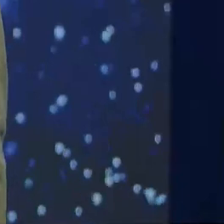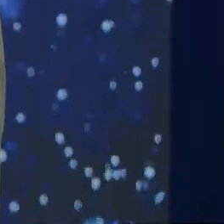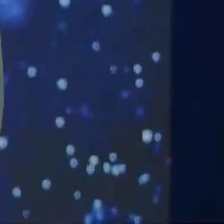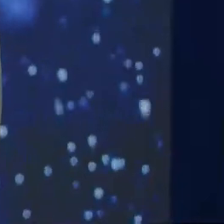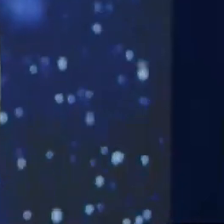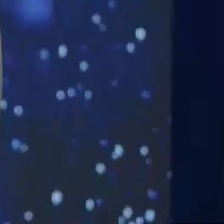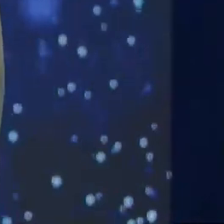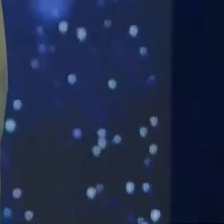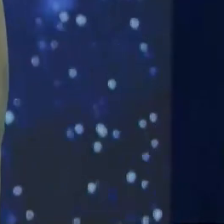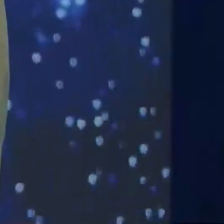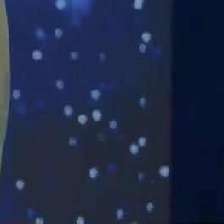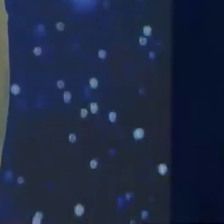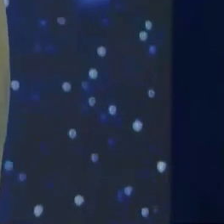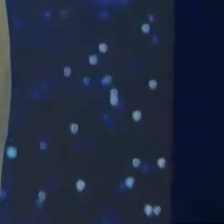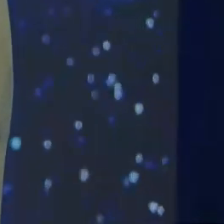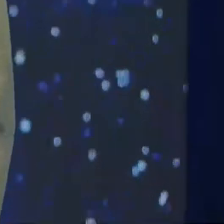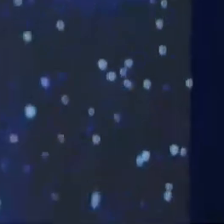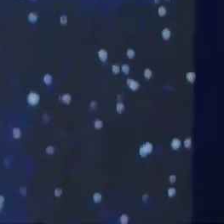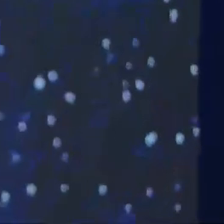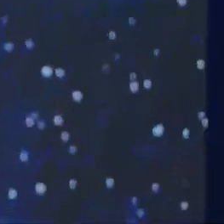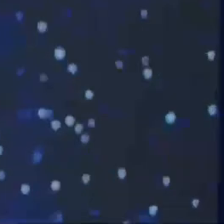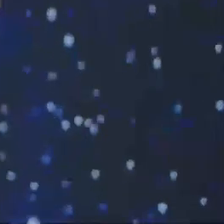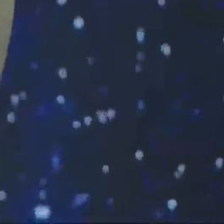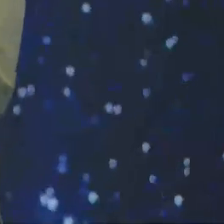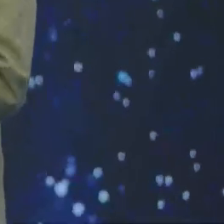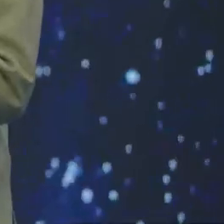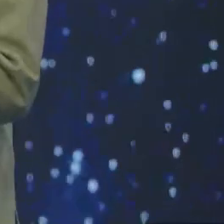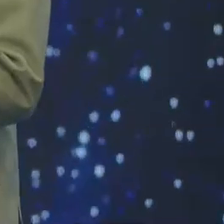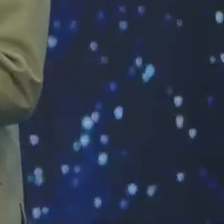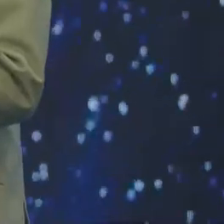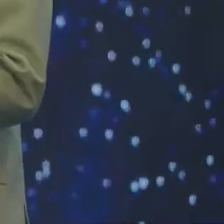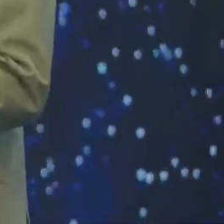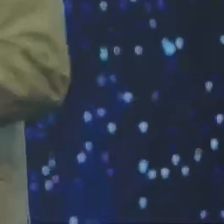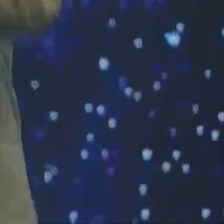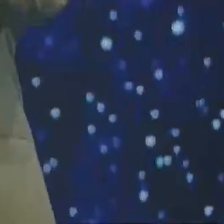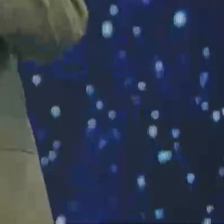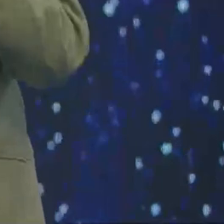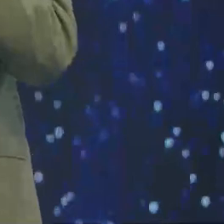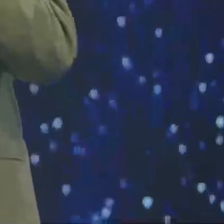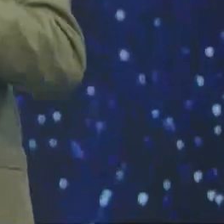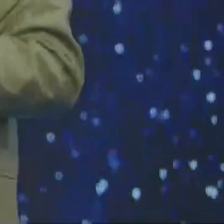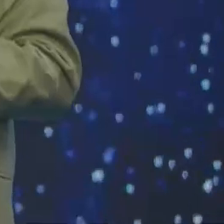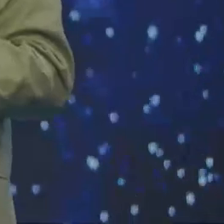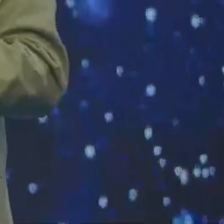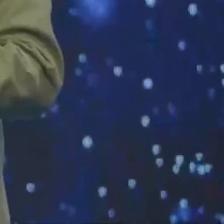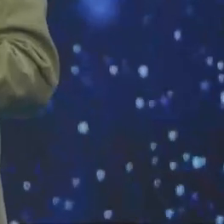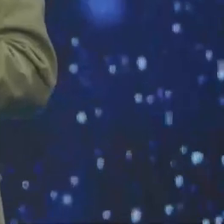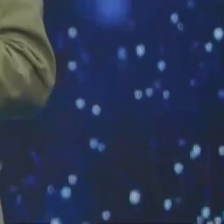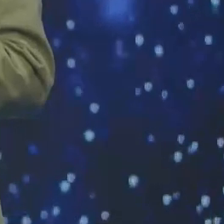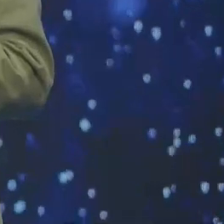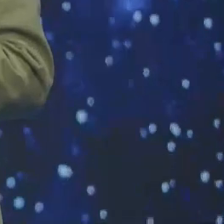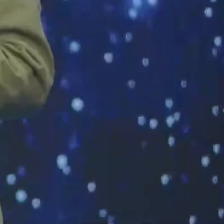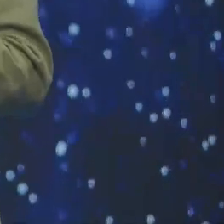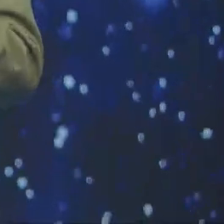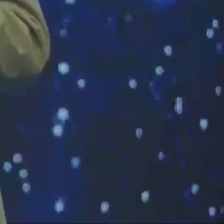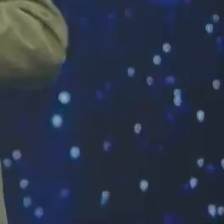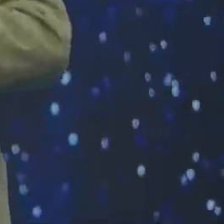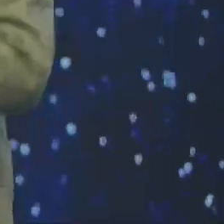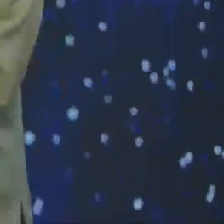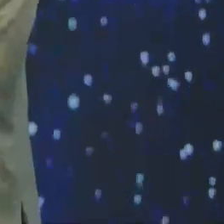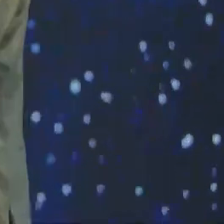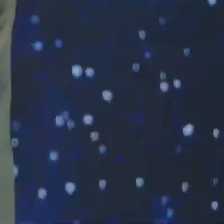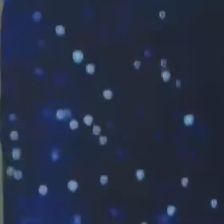pour organiser la retraite. Ça, c'est l'objectif. La raison pour laquelle nous avons nos